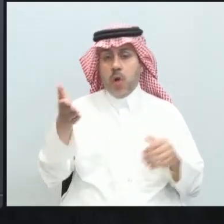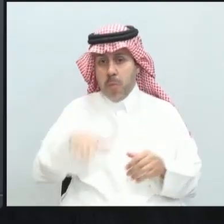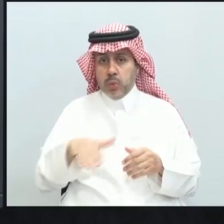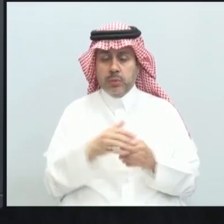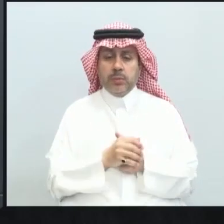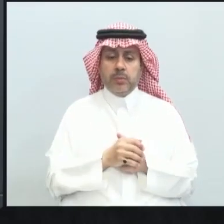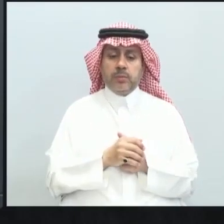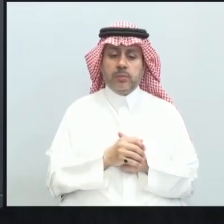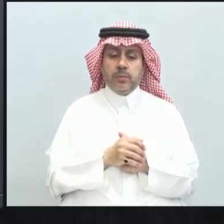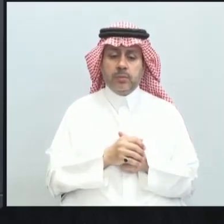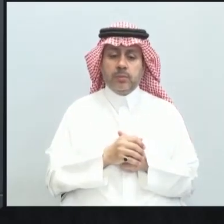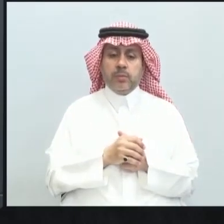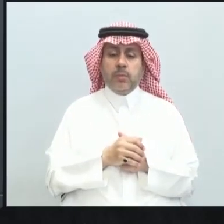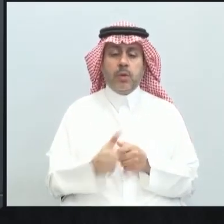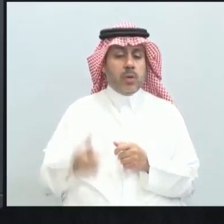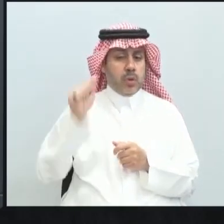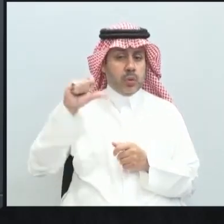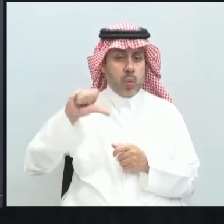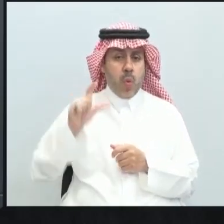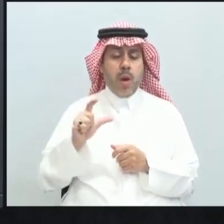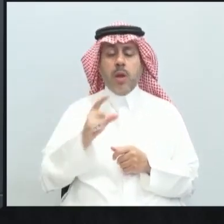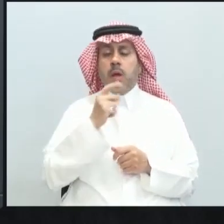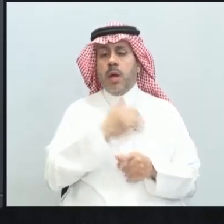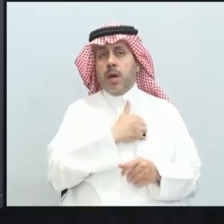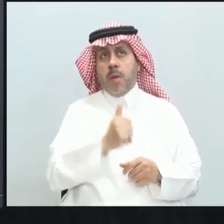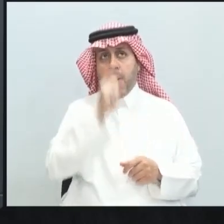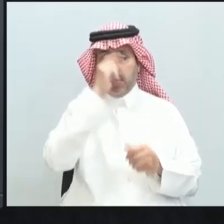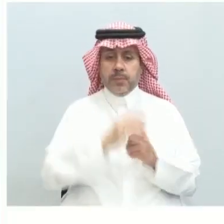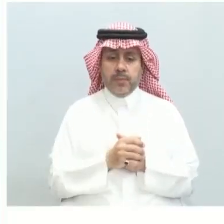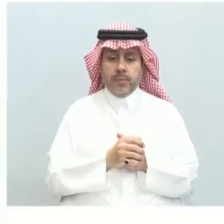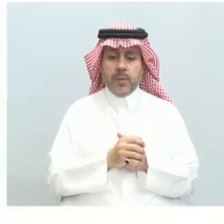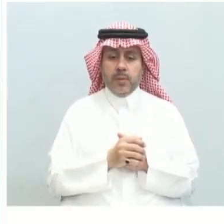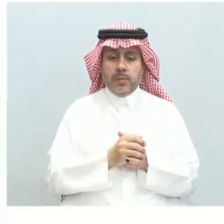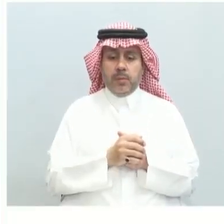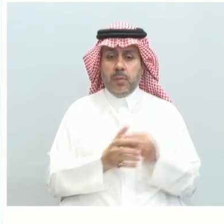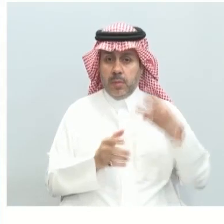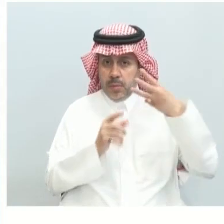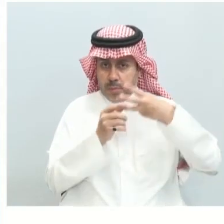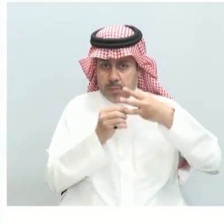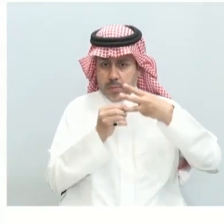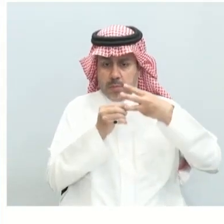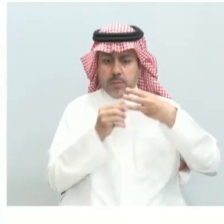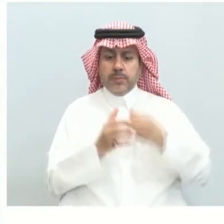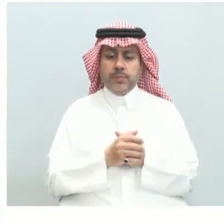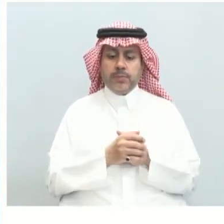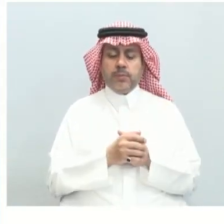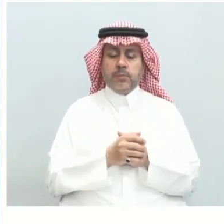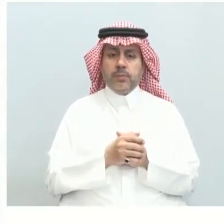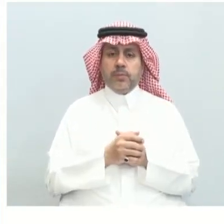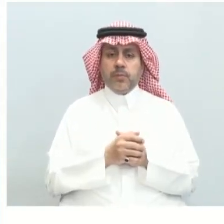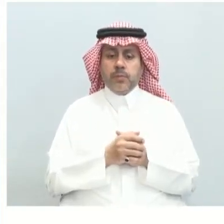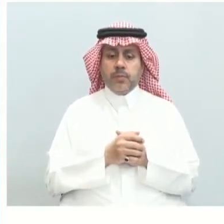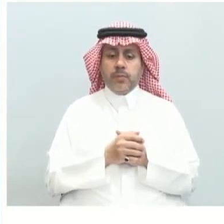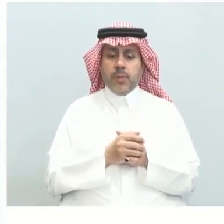الطلاب الطالبات من اصول الايمان واركان الايمان ايضا ايها الطلاب الطالبات ناتي الى موضوع